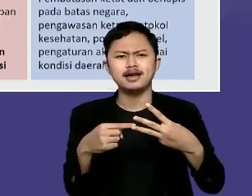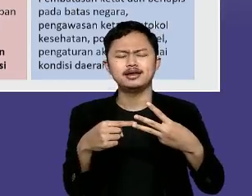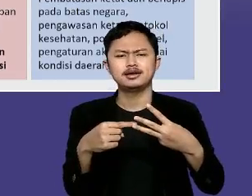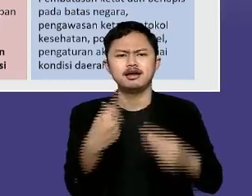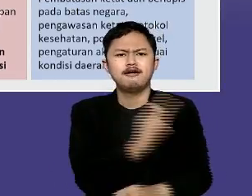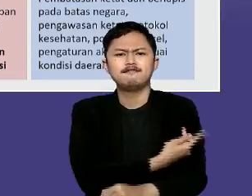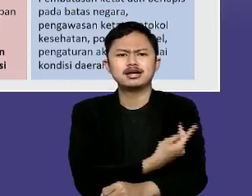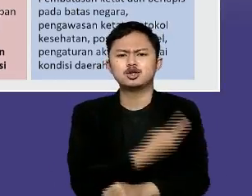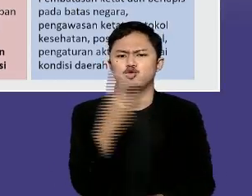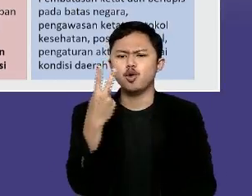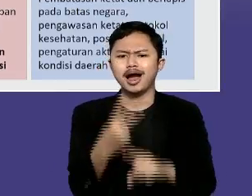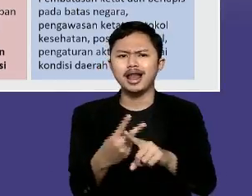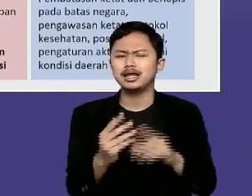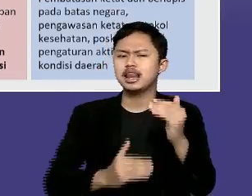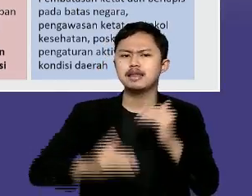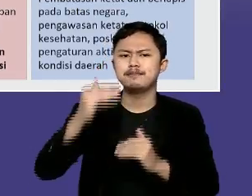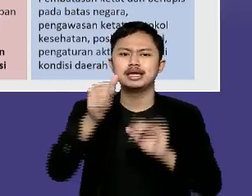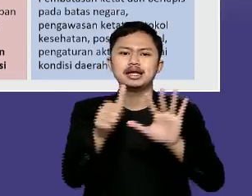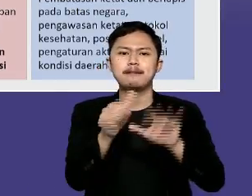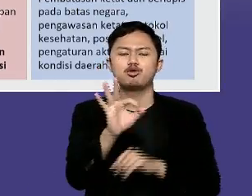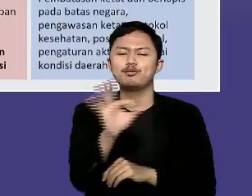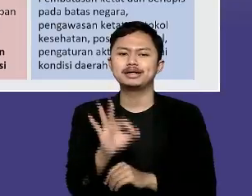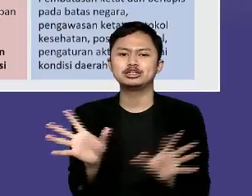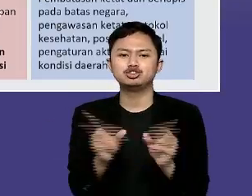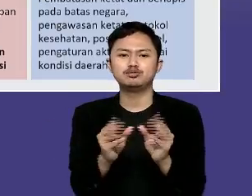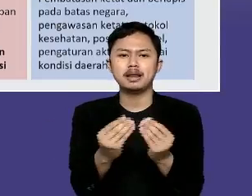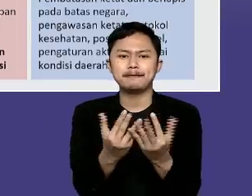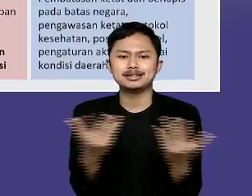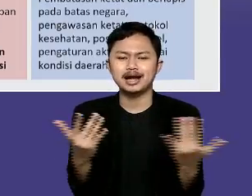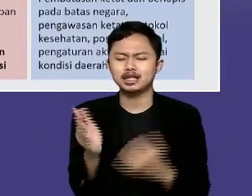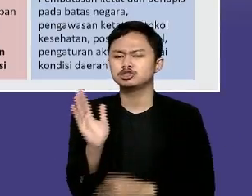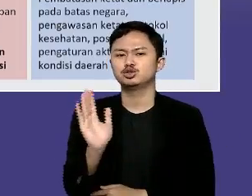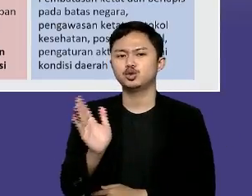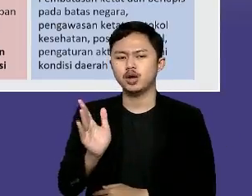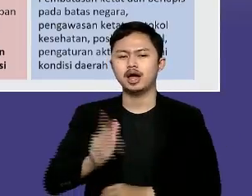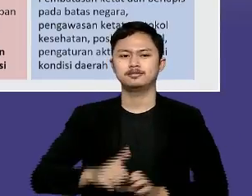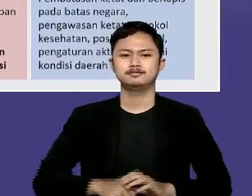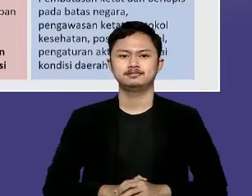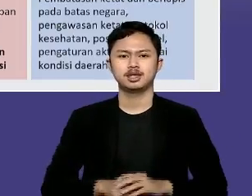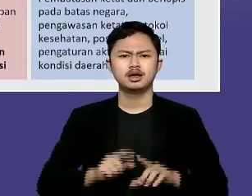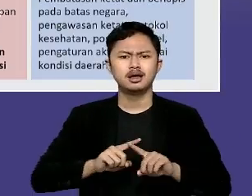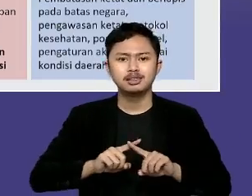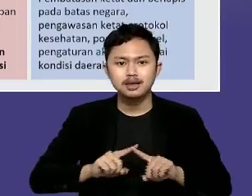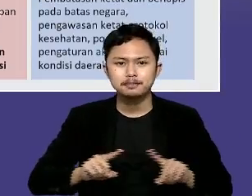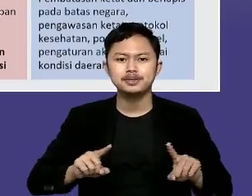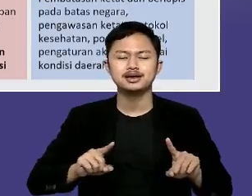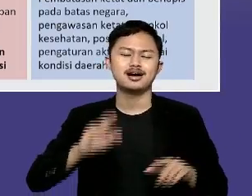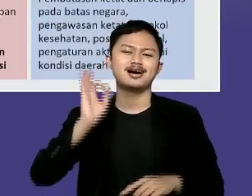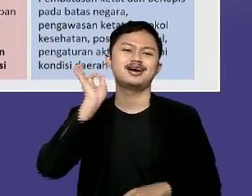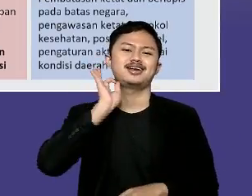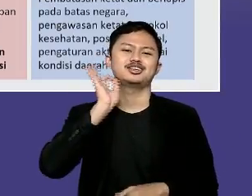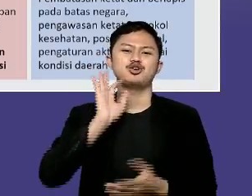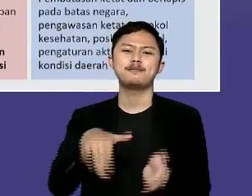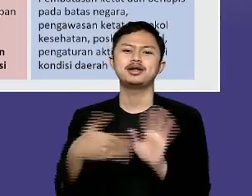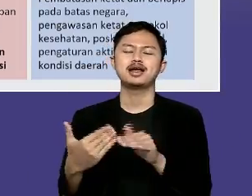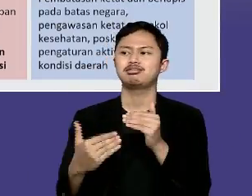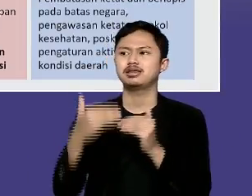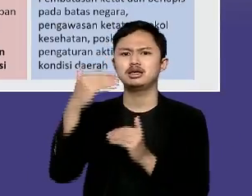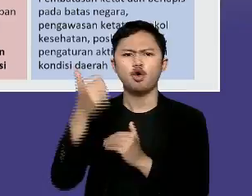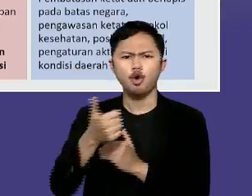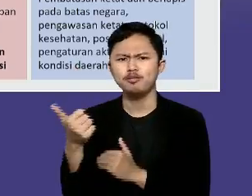lebih dari 60%. Namun nyatanya, kasus positif dan kematiannya tetap dapat